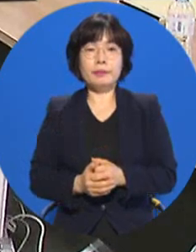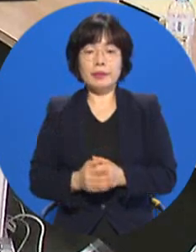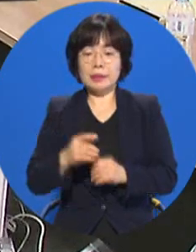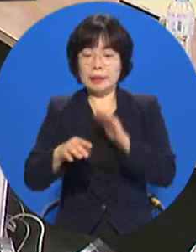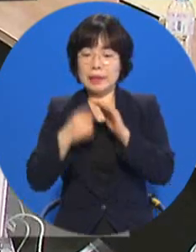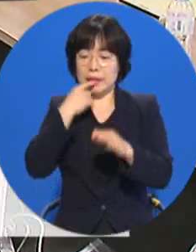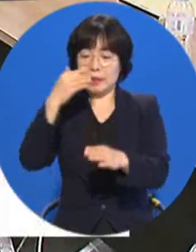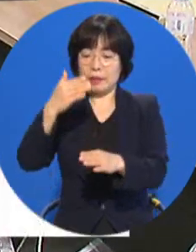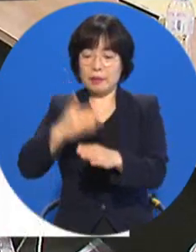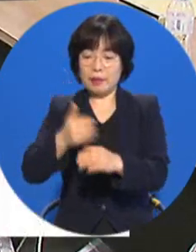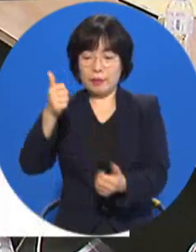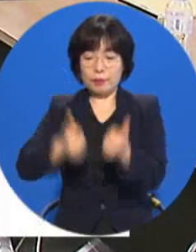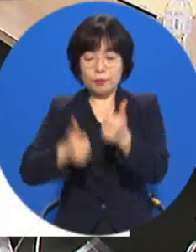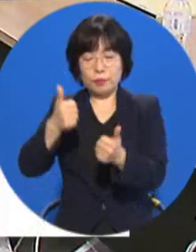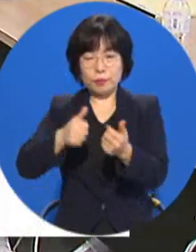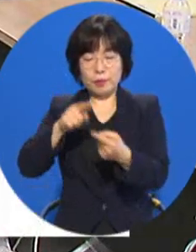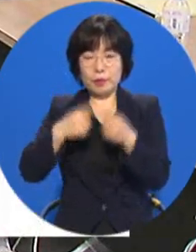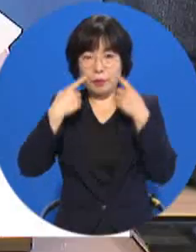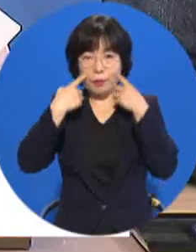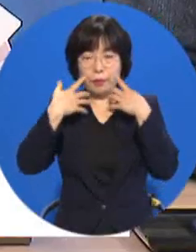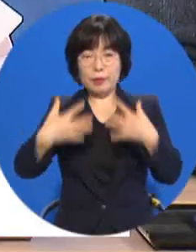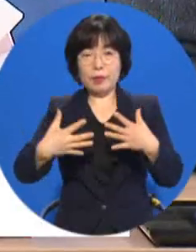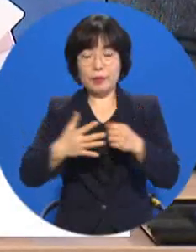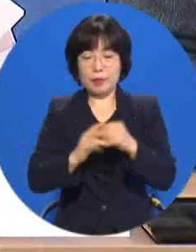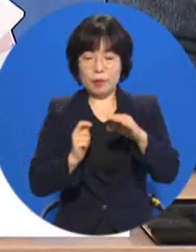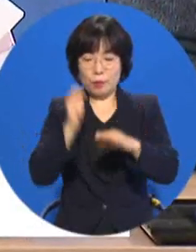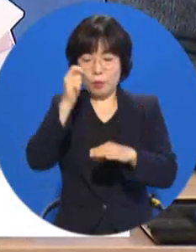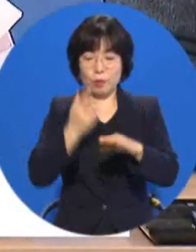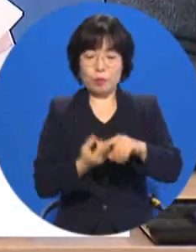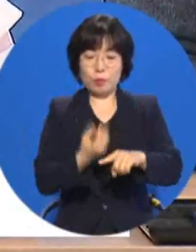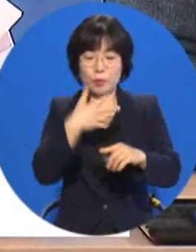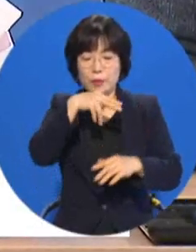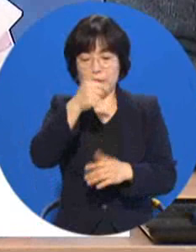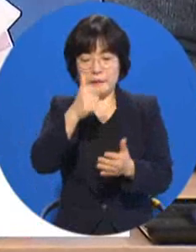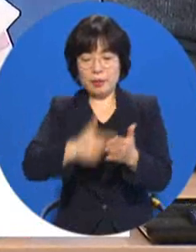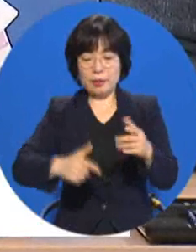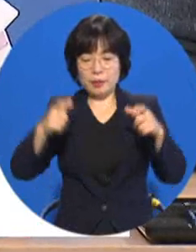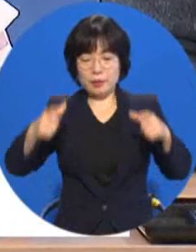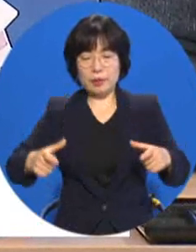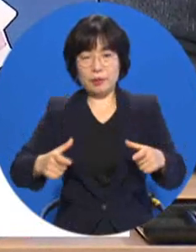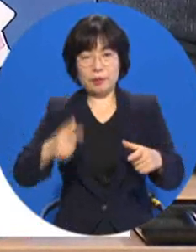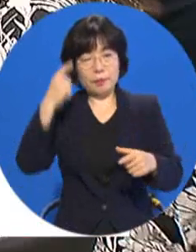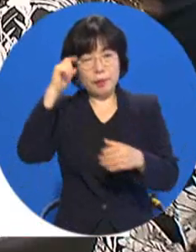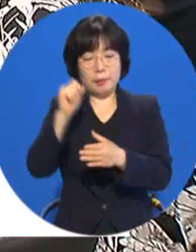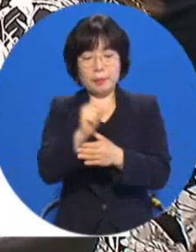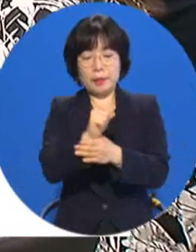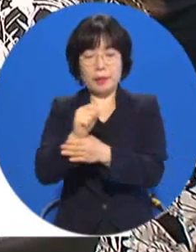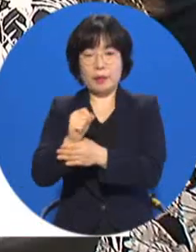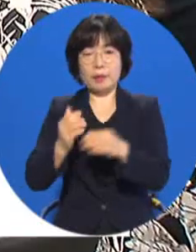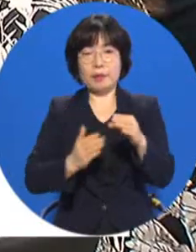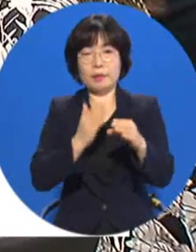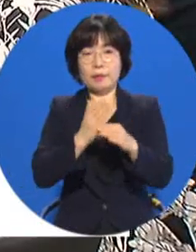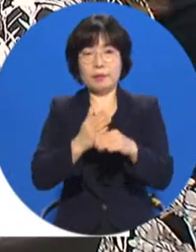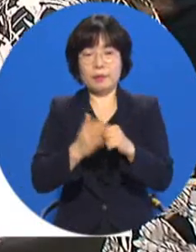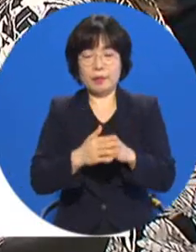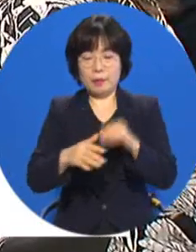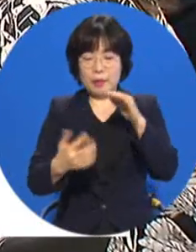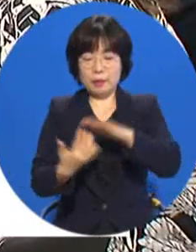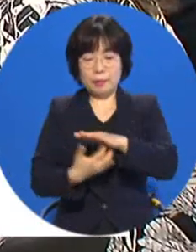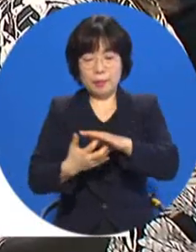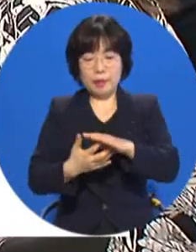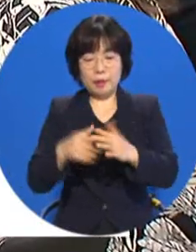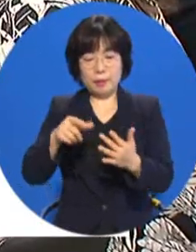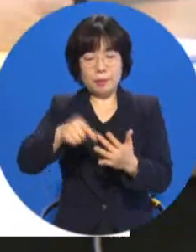여당인 더불어민주당의 경선 구도가 뚜렷해지면서 고흥 보성 장흥 강진 선거구도 주목을 받고 있습니다. 한때 전략